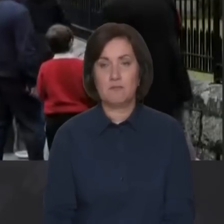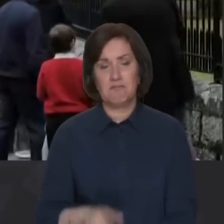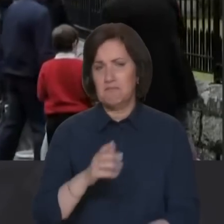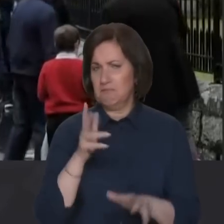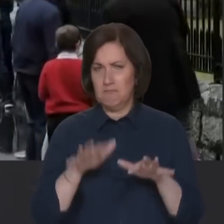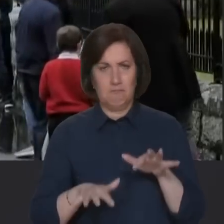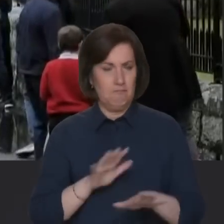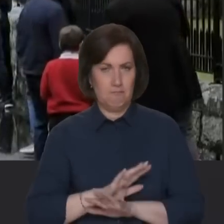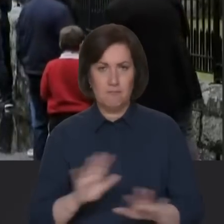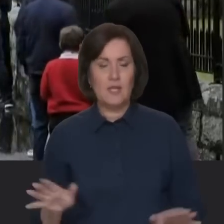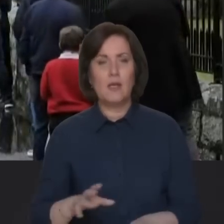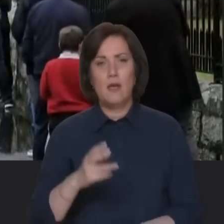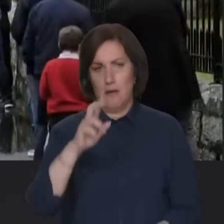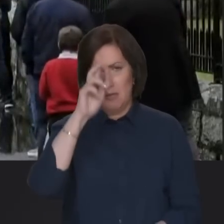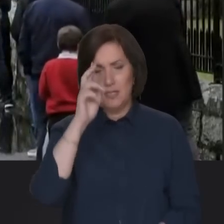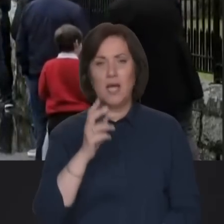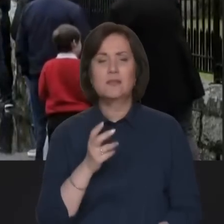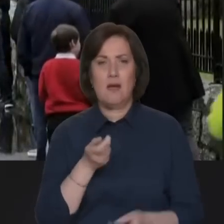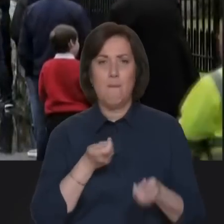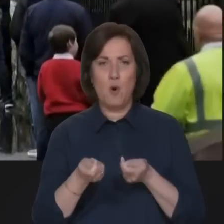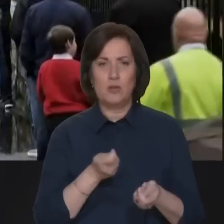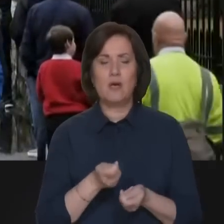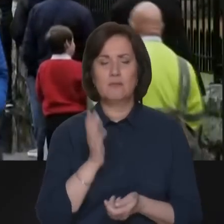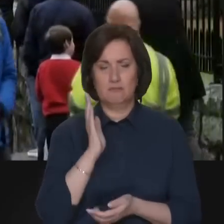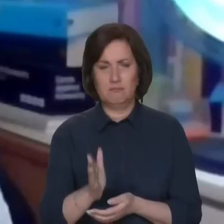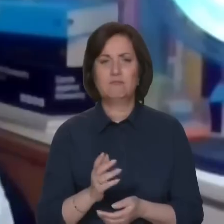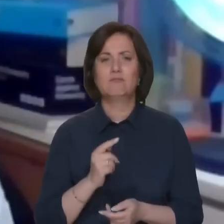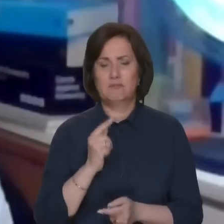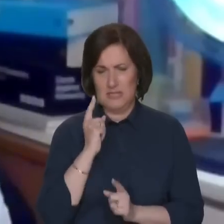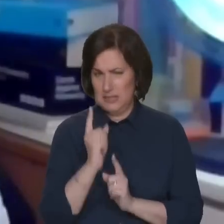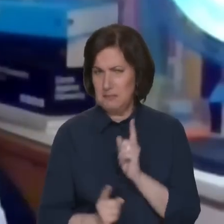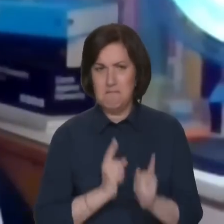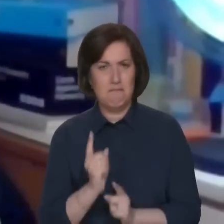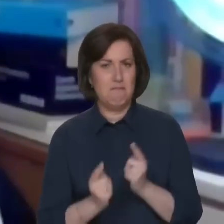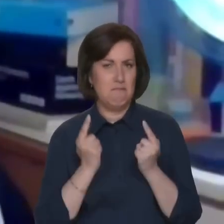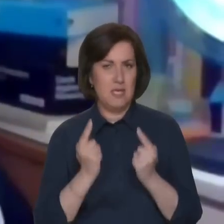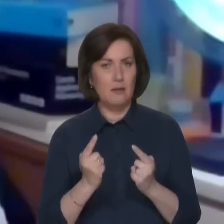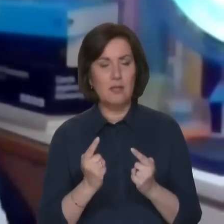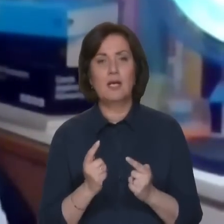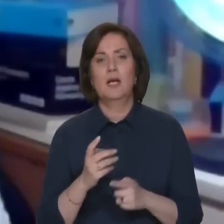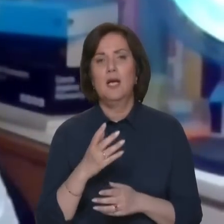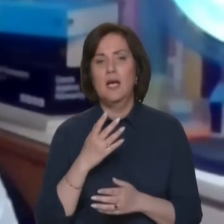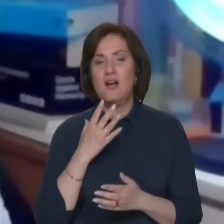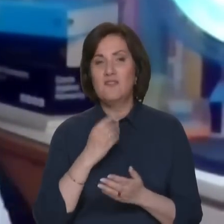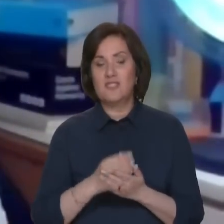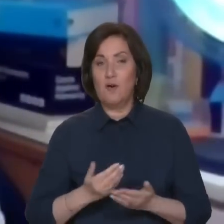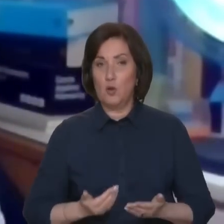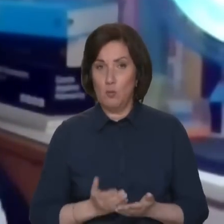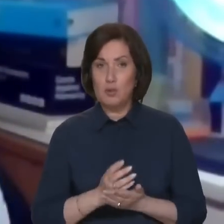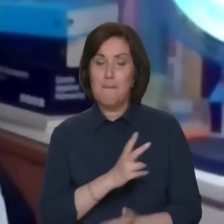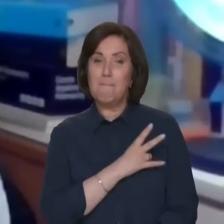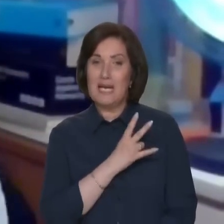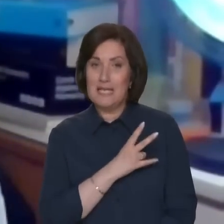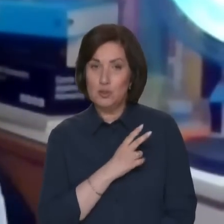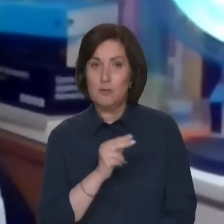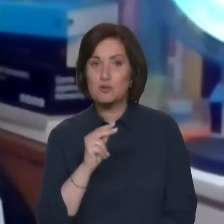сумнівів, британська монархія зазнає, я б сказав, докорінних змін. Ще в свою бутність принцем